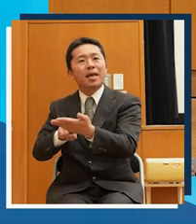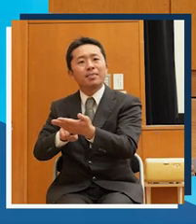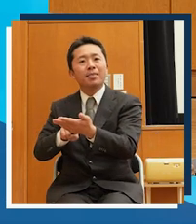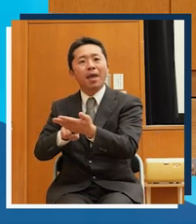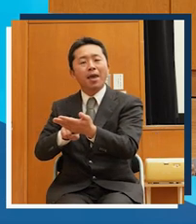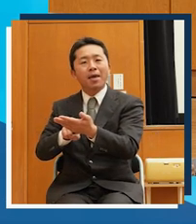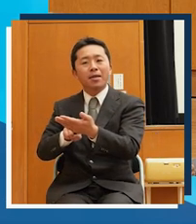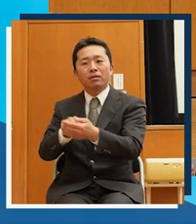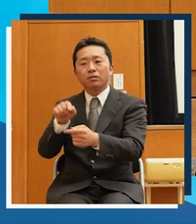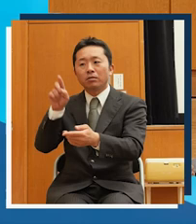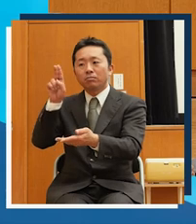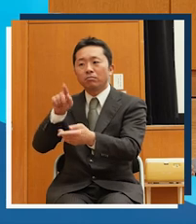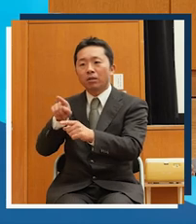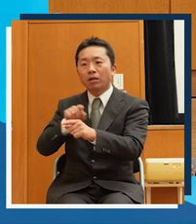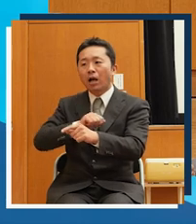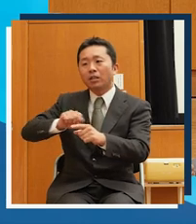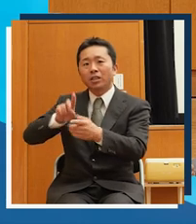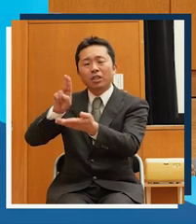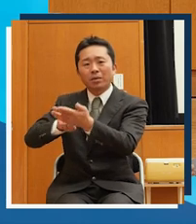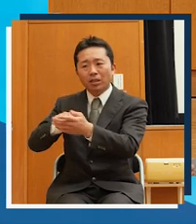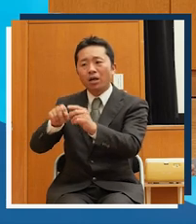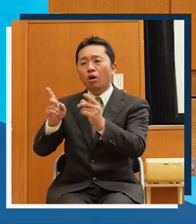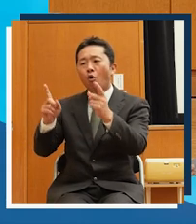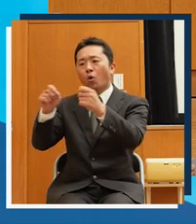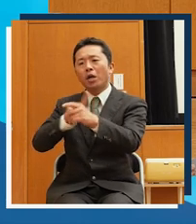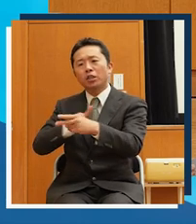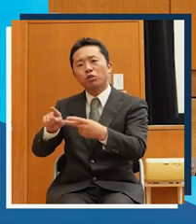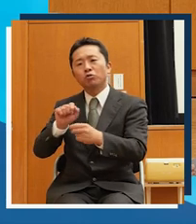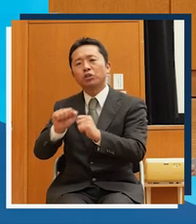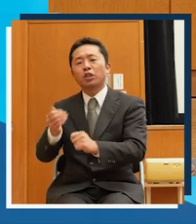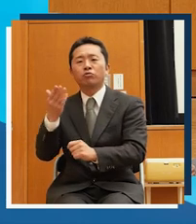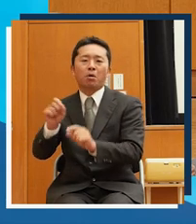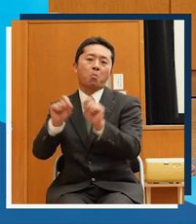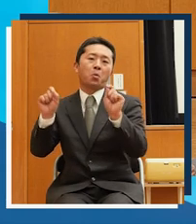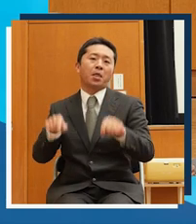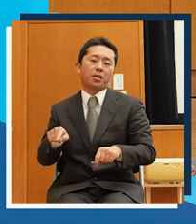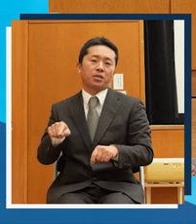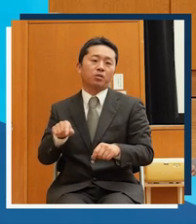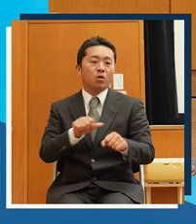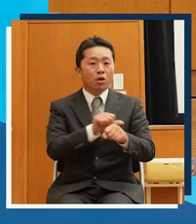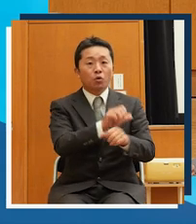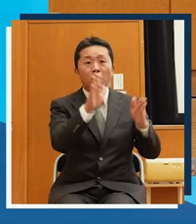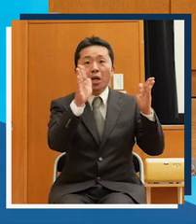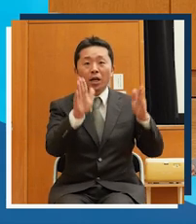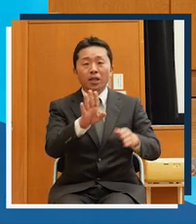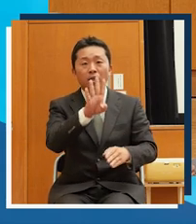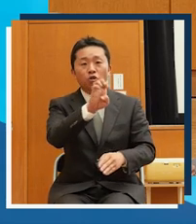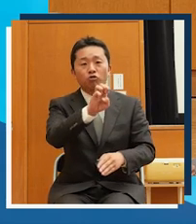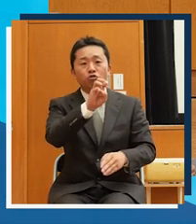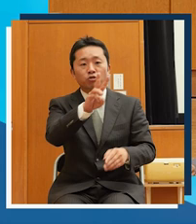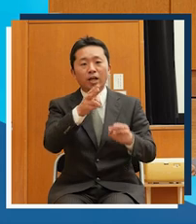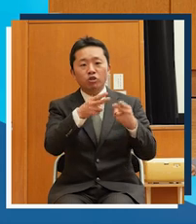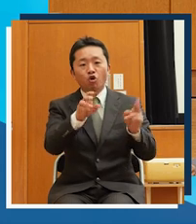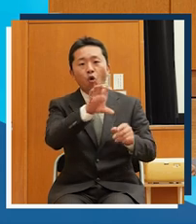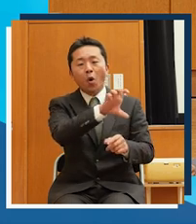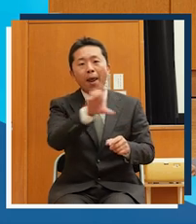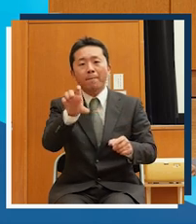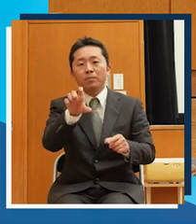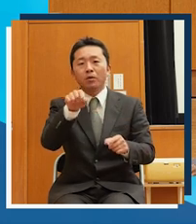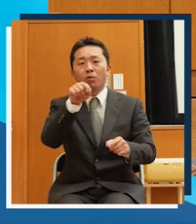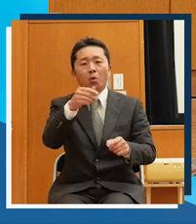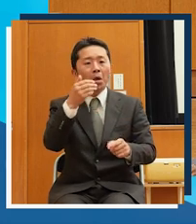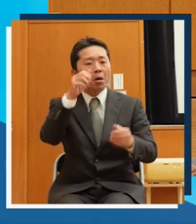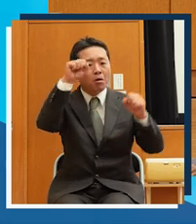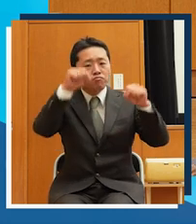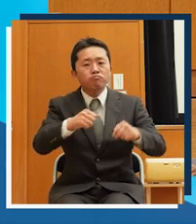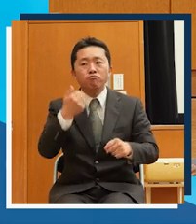機能してるんだろうかということがまず問題そしてそれに使われる5年間で43腸の予算をつつけるというそのことは誰が了解